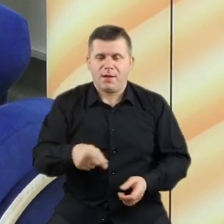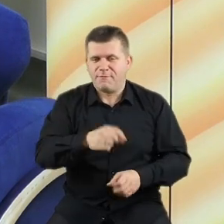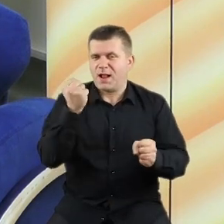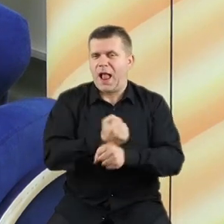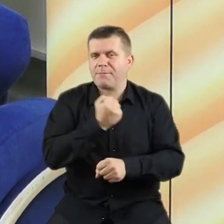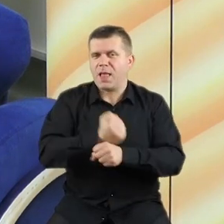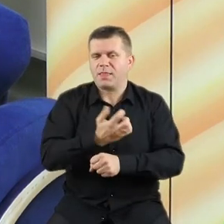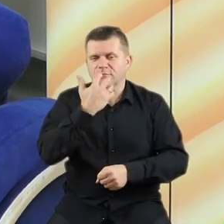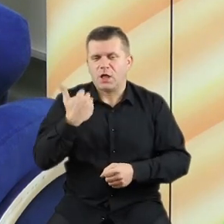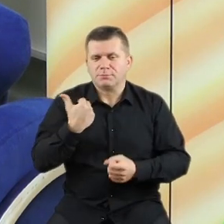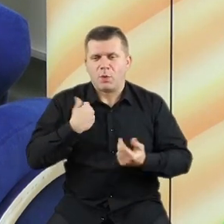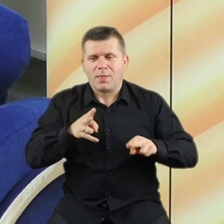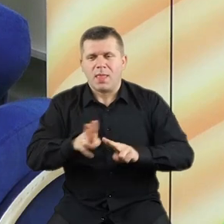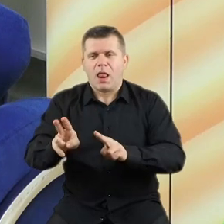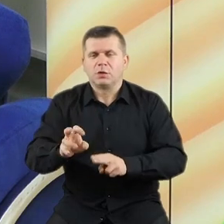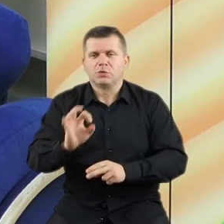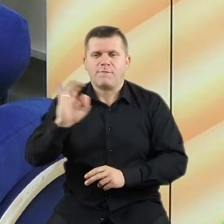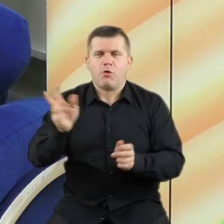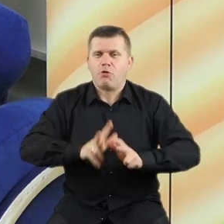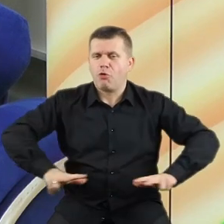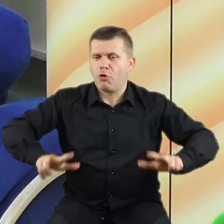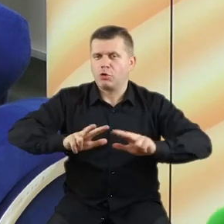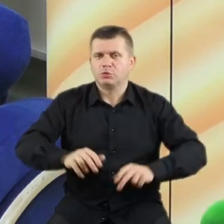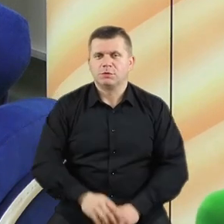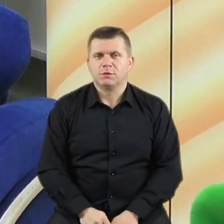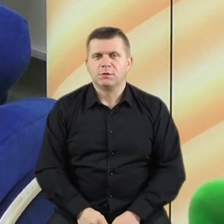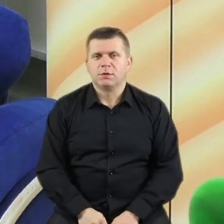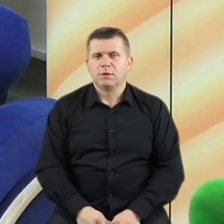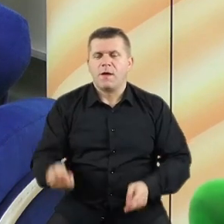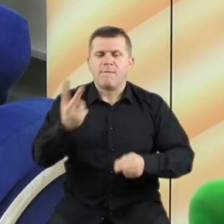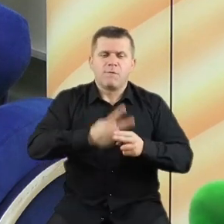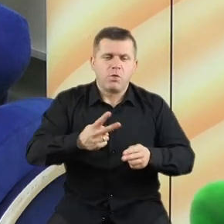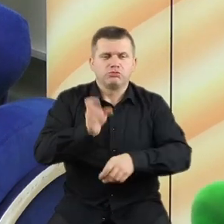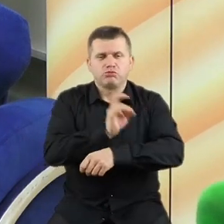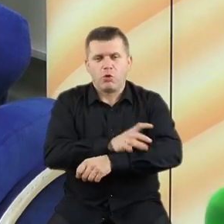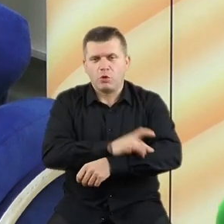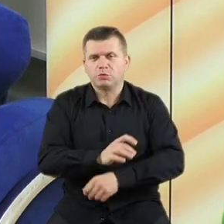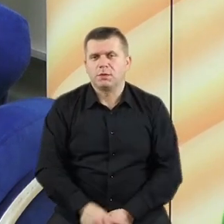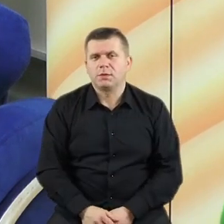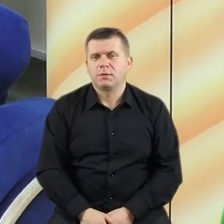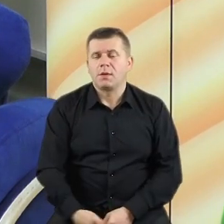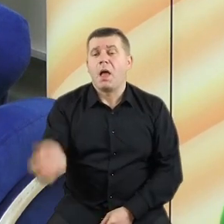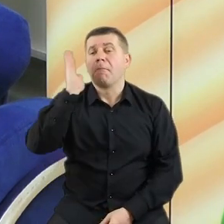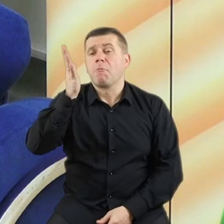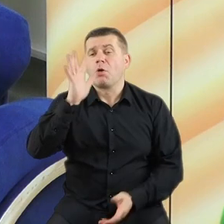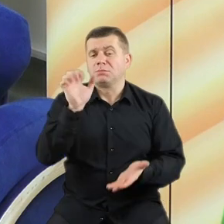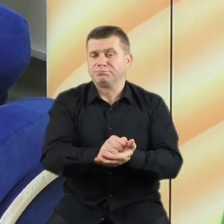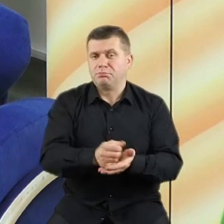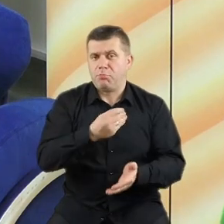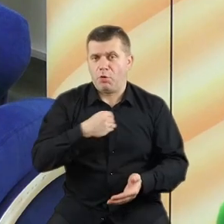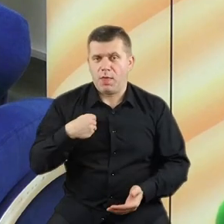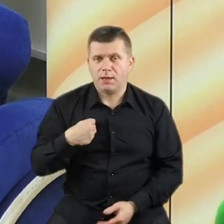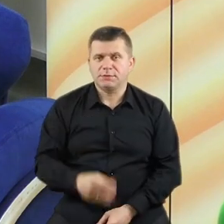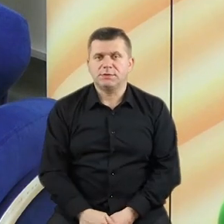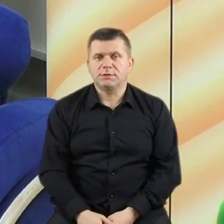w takiej kamienicy, która wcześniej należała do jej rodziny, a potem, znaczy wujka i cioci, a potem zajęli ją